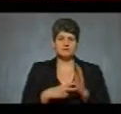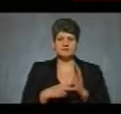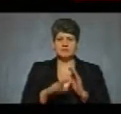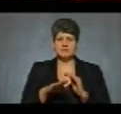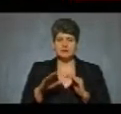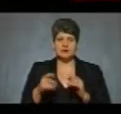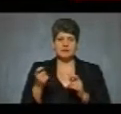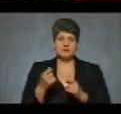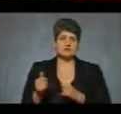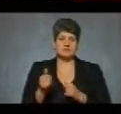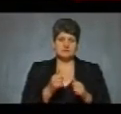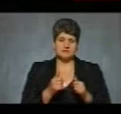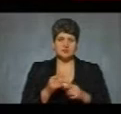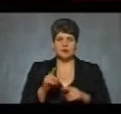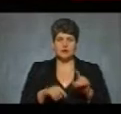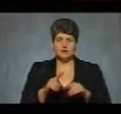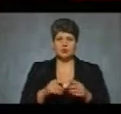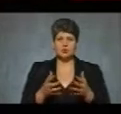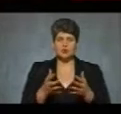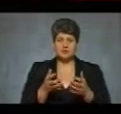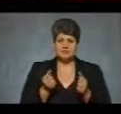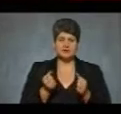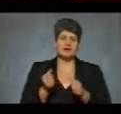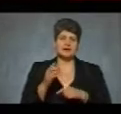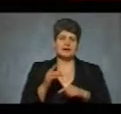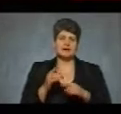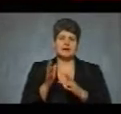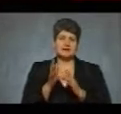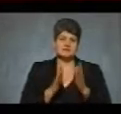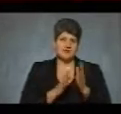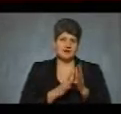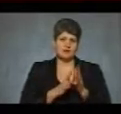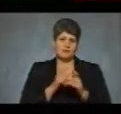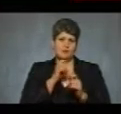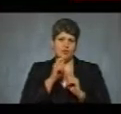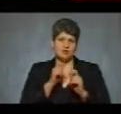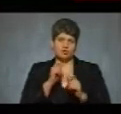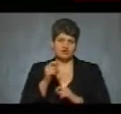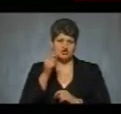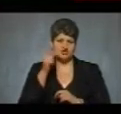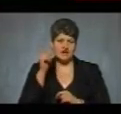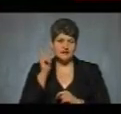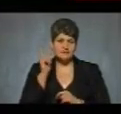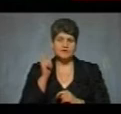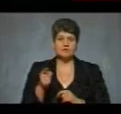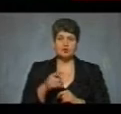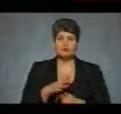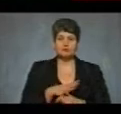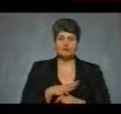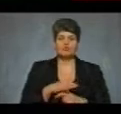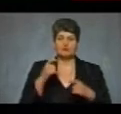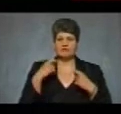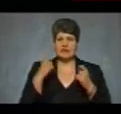і багатодітних родин Тернопільщини отримали різдвяні подарунки з Чехії. У Тернополі відбувся ювілейний